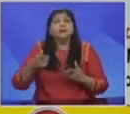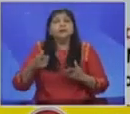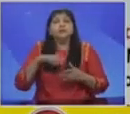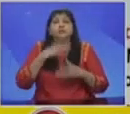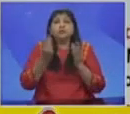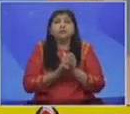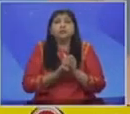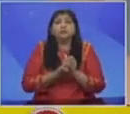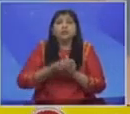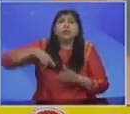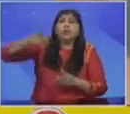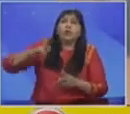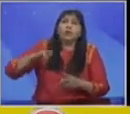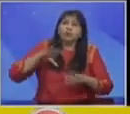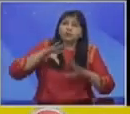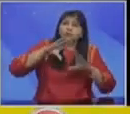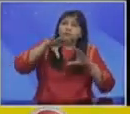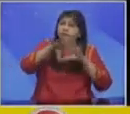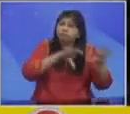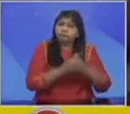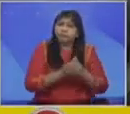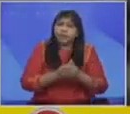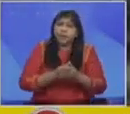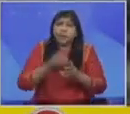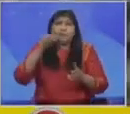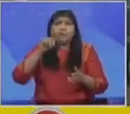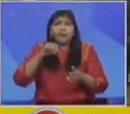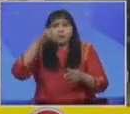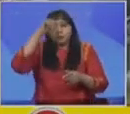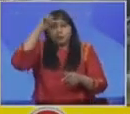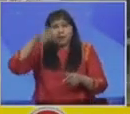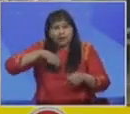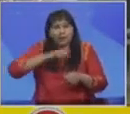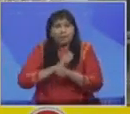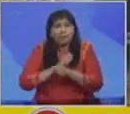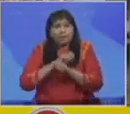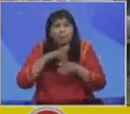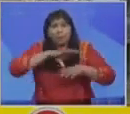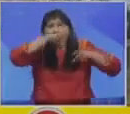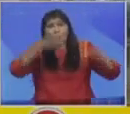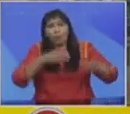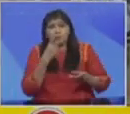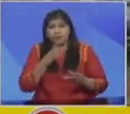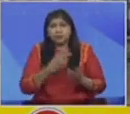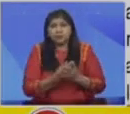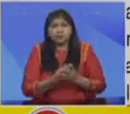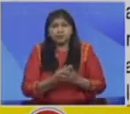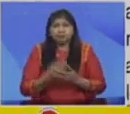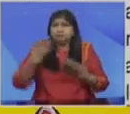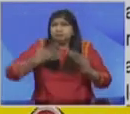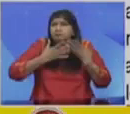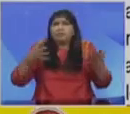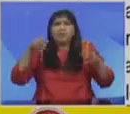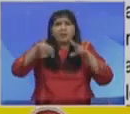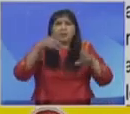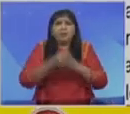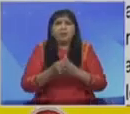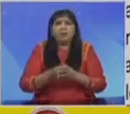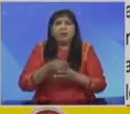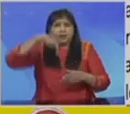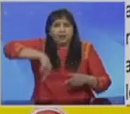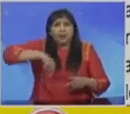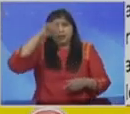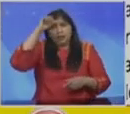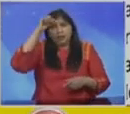समृद्ध देशों में हम मेट्रो ट्रेन के मेड इन इंडिया कोचेस देखते हैं, जब दर्जनों देशों तक मेड इन